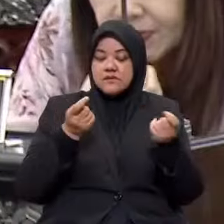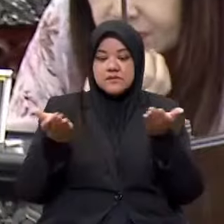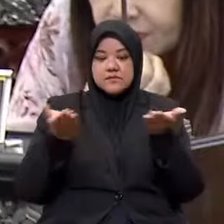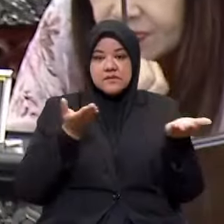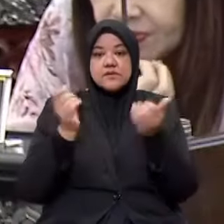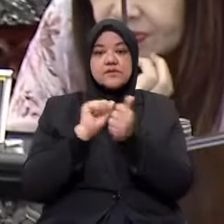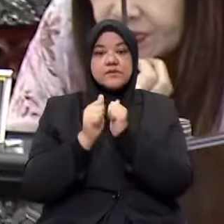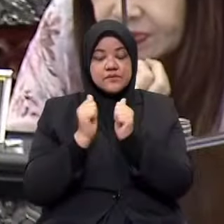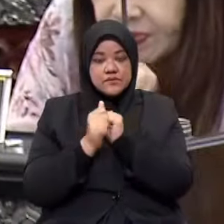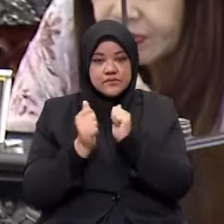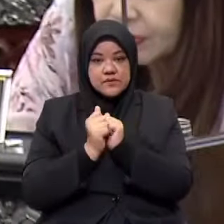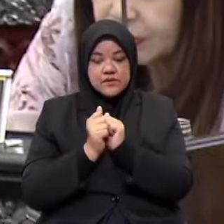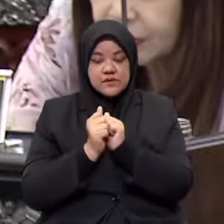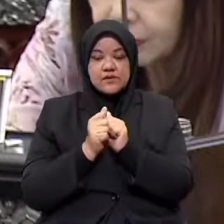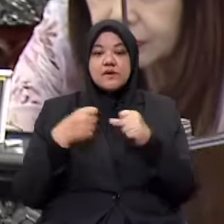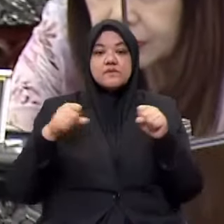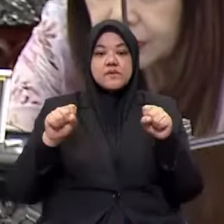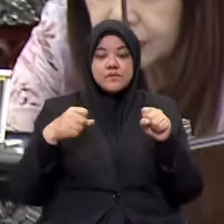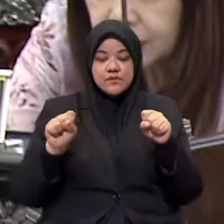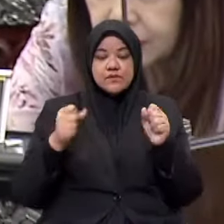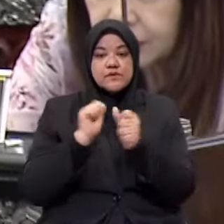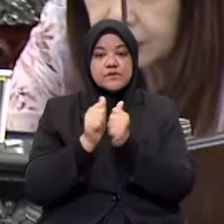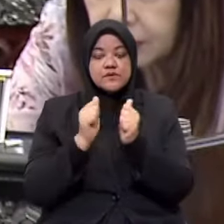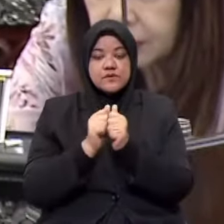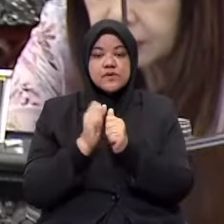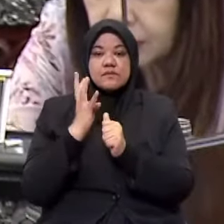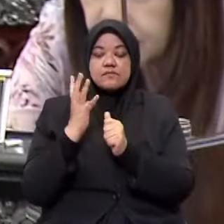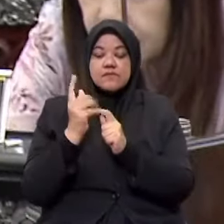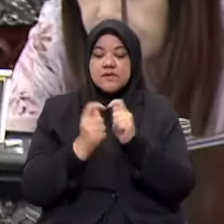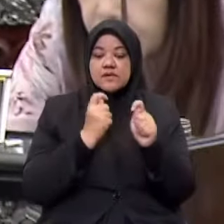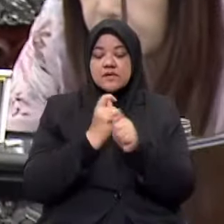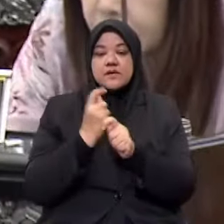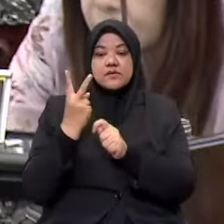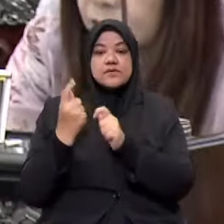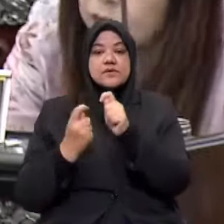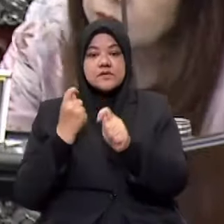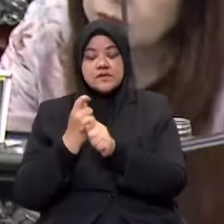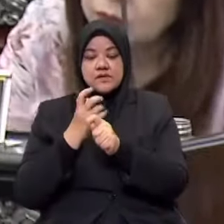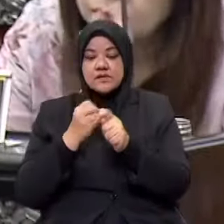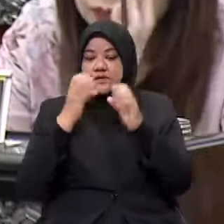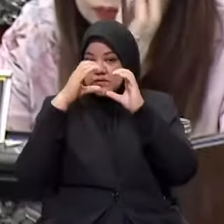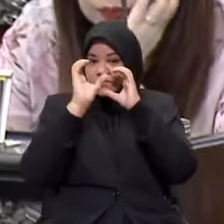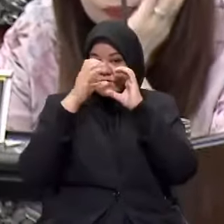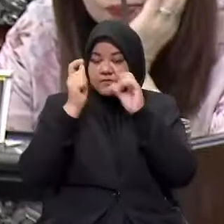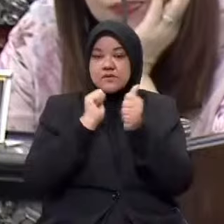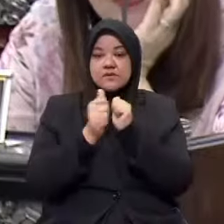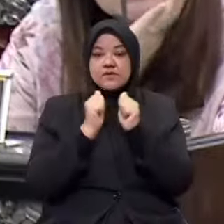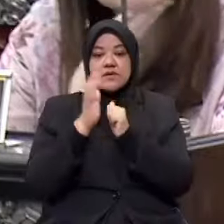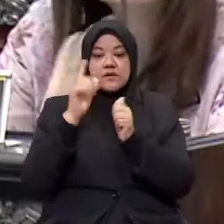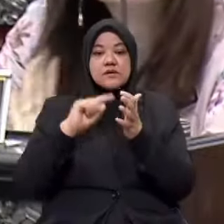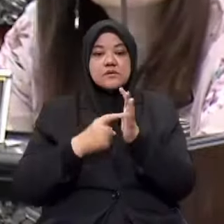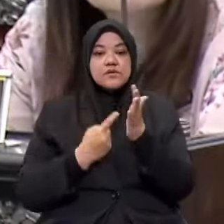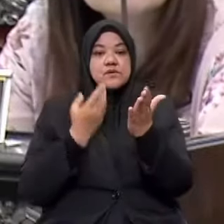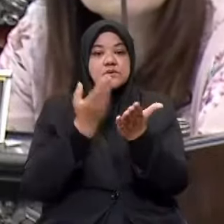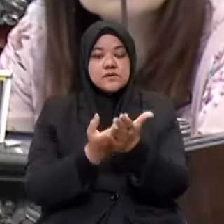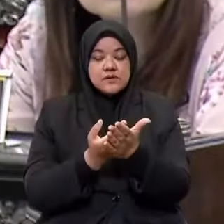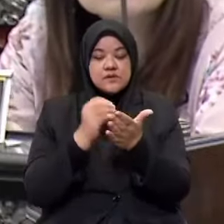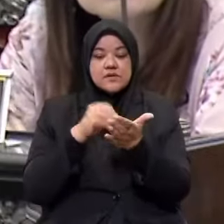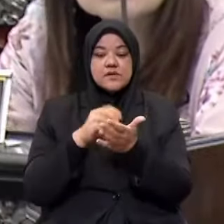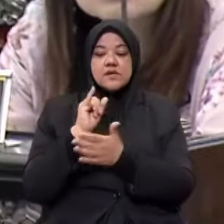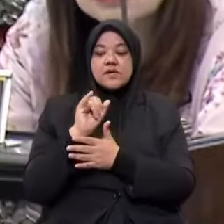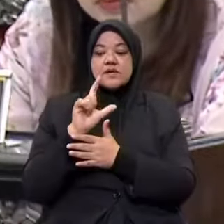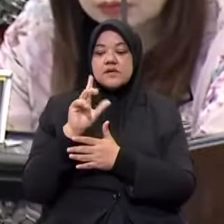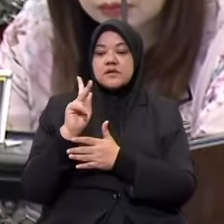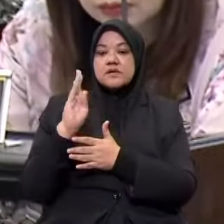fasiliti sukan permotoran sukan empat roda dan dua roda serta fotografi sukan akan mula ditawarkan di